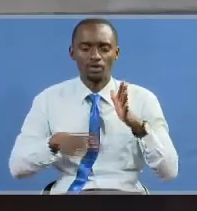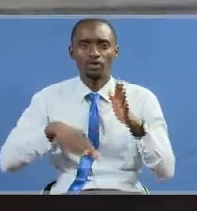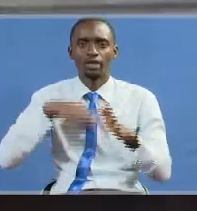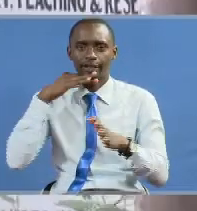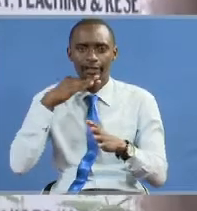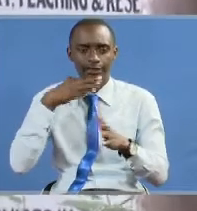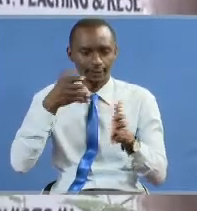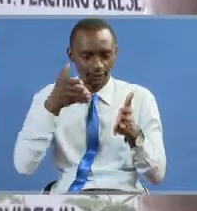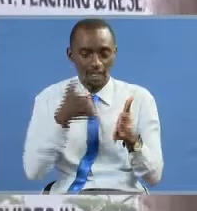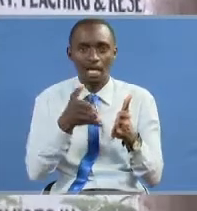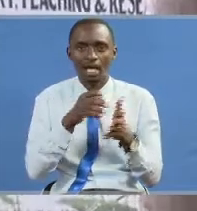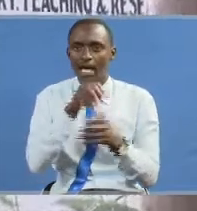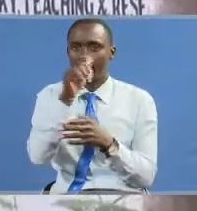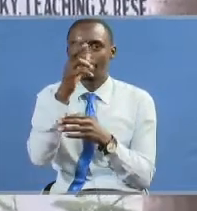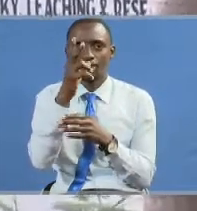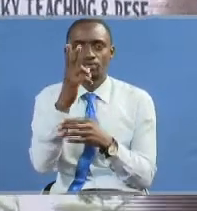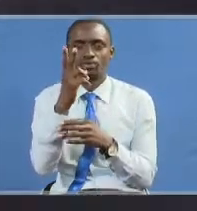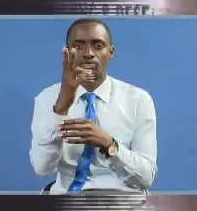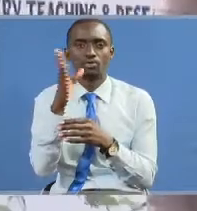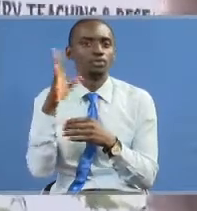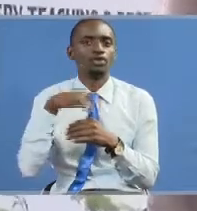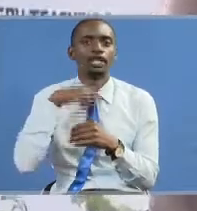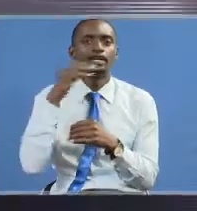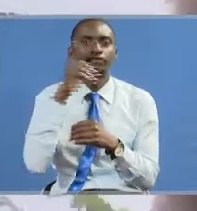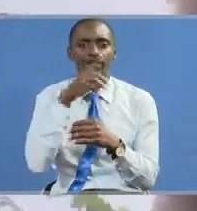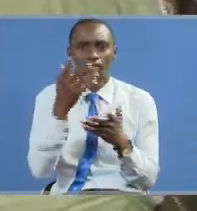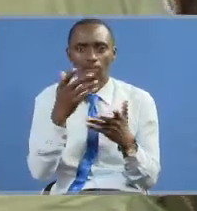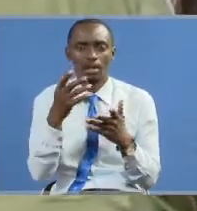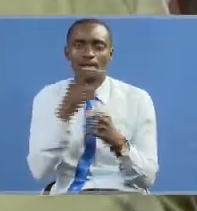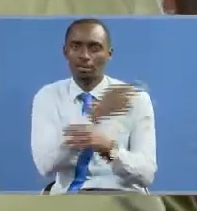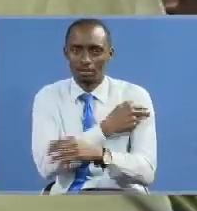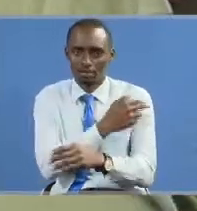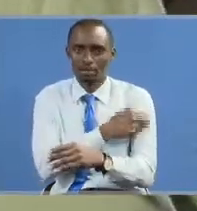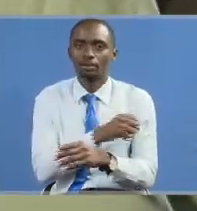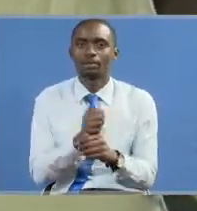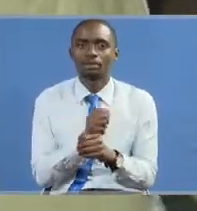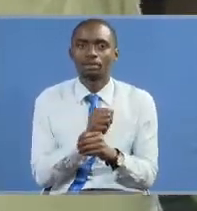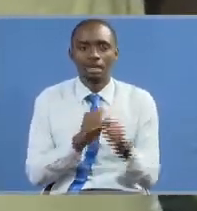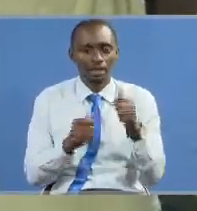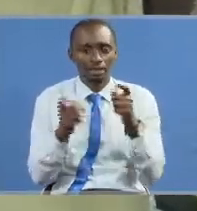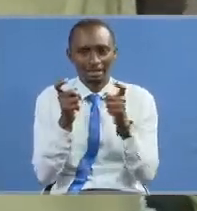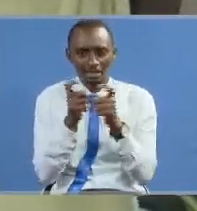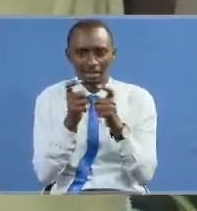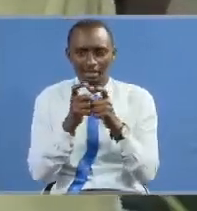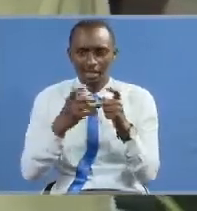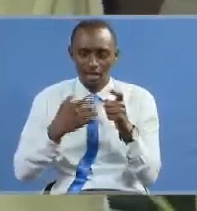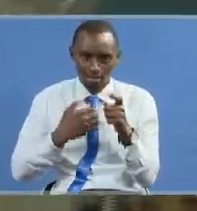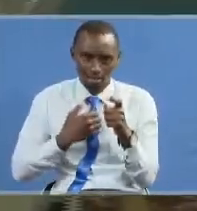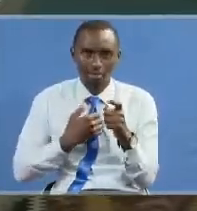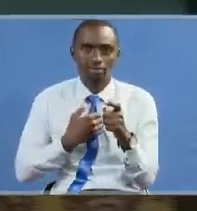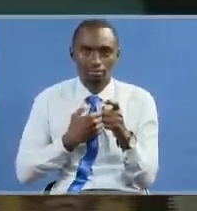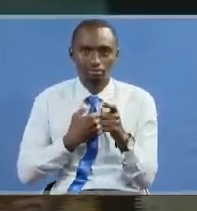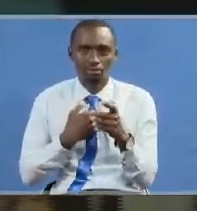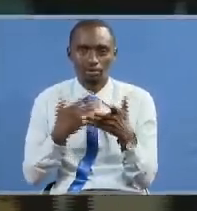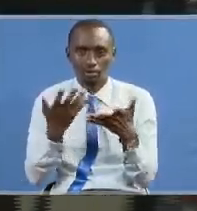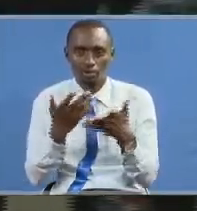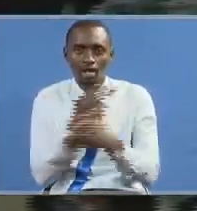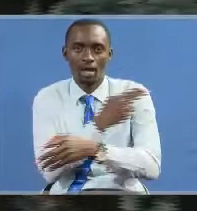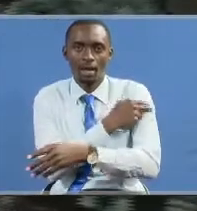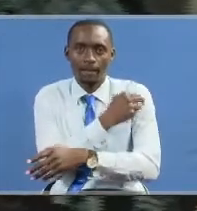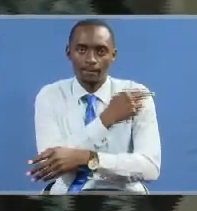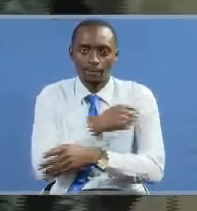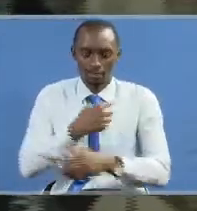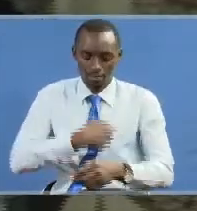hapo, huku wengine wawili wakifariki katika njia kuelekea hospitalini. Waliopata majeraha wanazidi kupokea matibabu kwenye hospitali ya kaunti ndogo